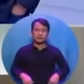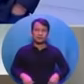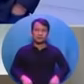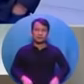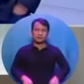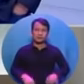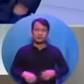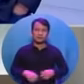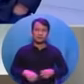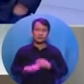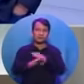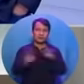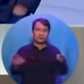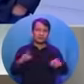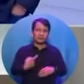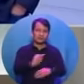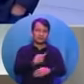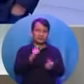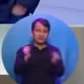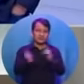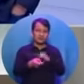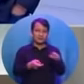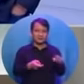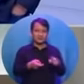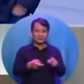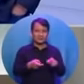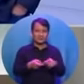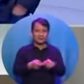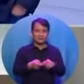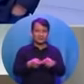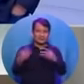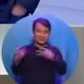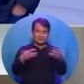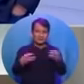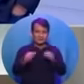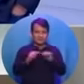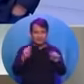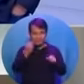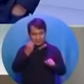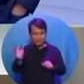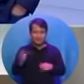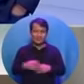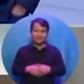Anthony. Hindi, hangkat hindi ka naging nagamot sa iyong pagiging war freak, hindi ako uwi.